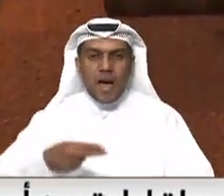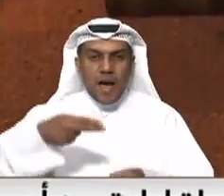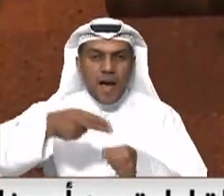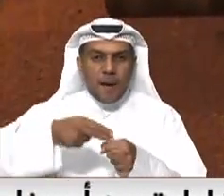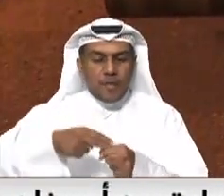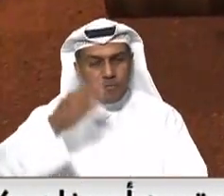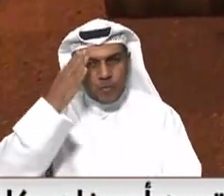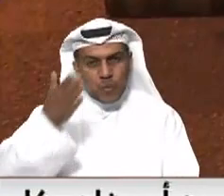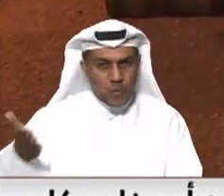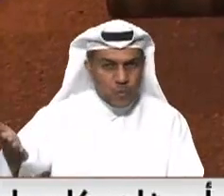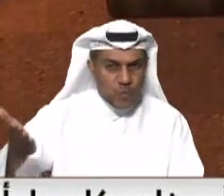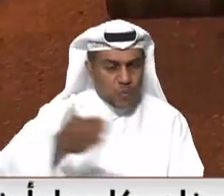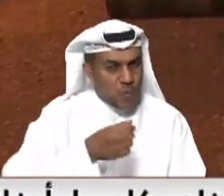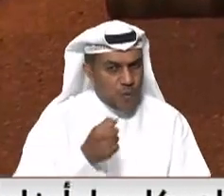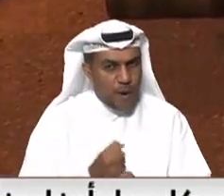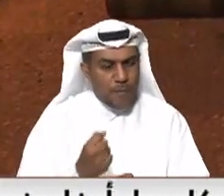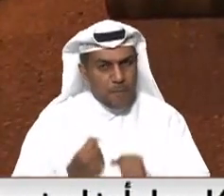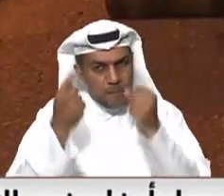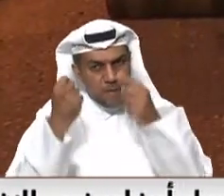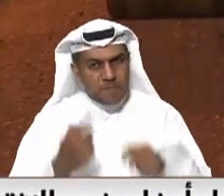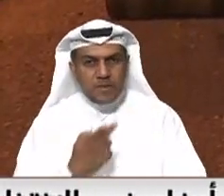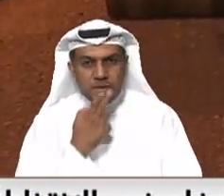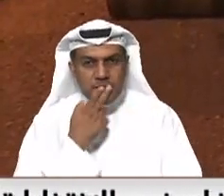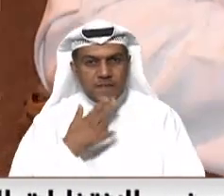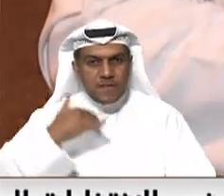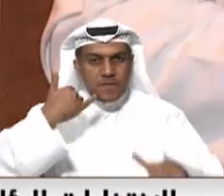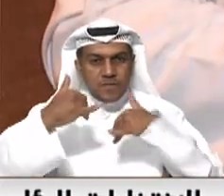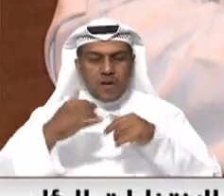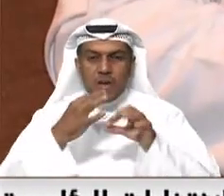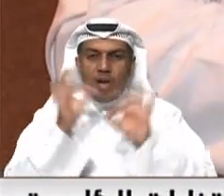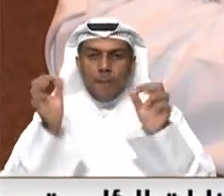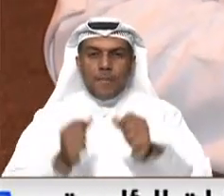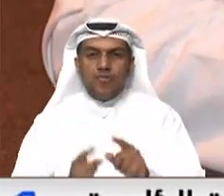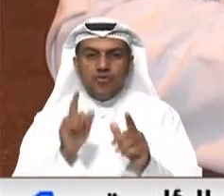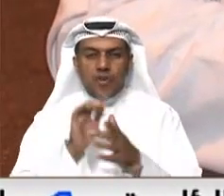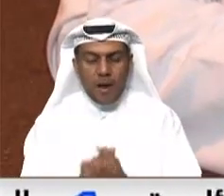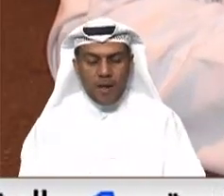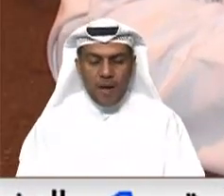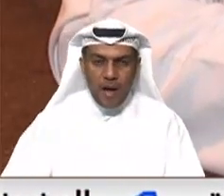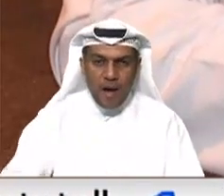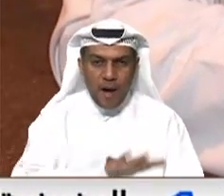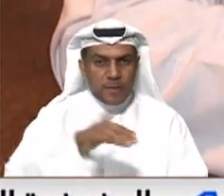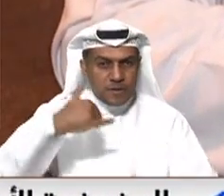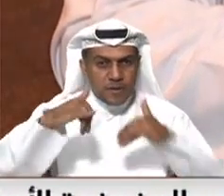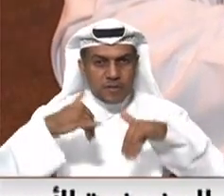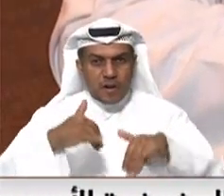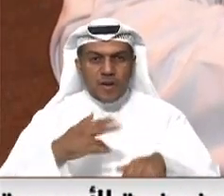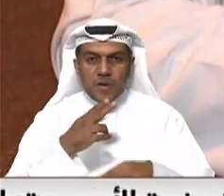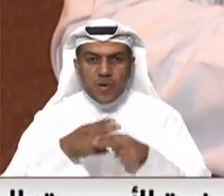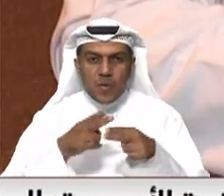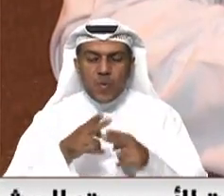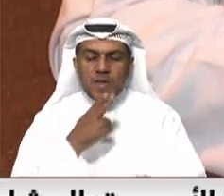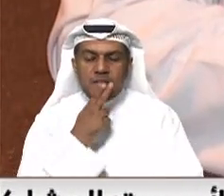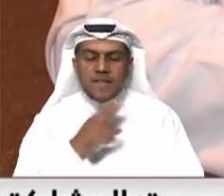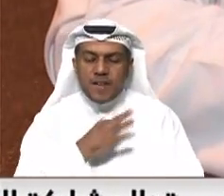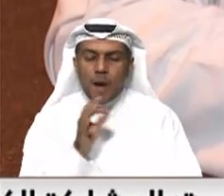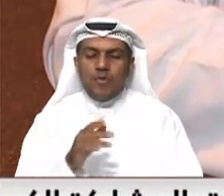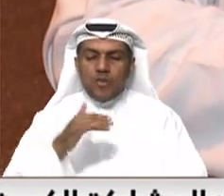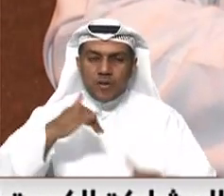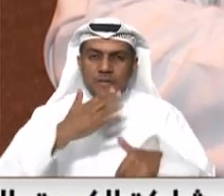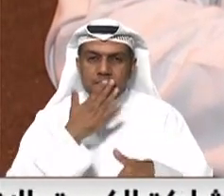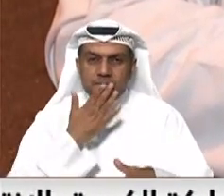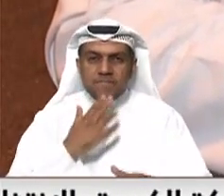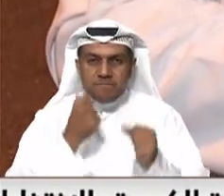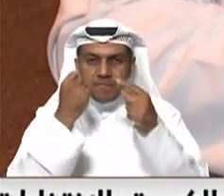والشكر موصول لكل الجهود التي تبذل من أجل صيانة طرق الكويت في كافة المحافظات، وإن شاء الله